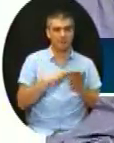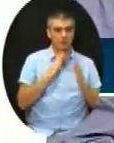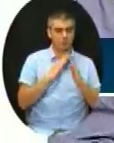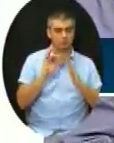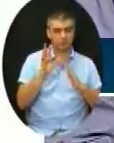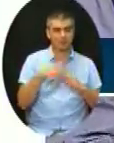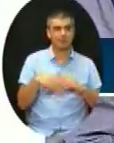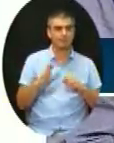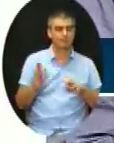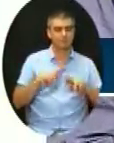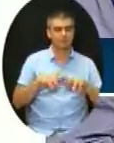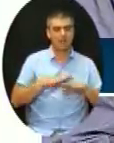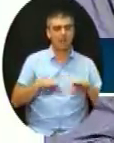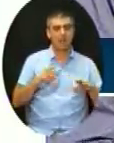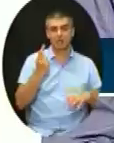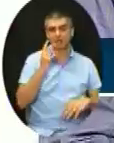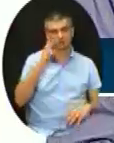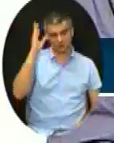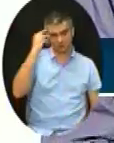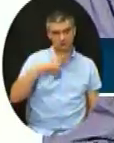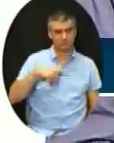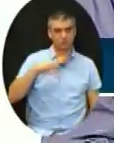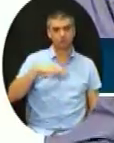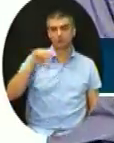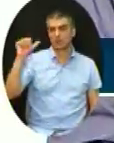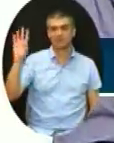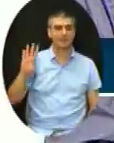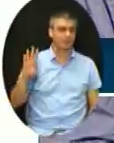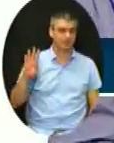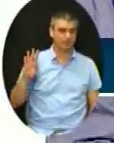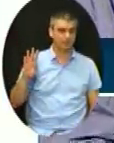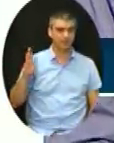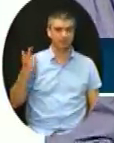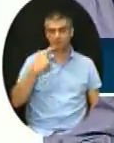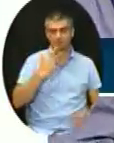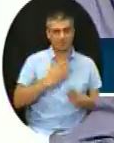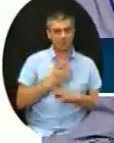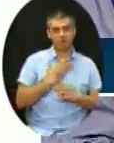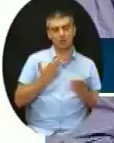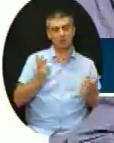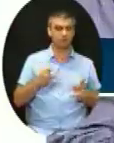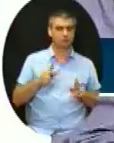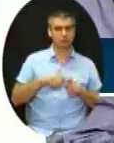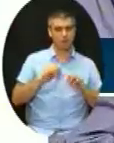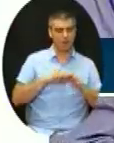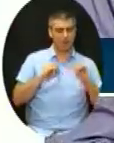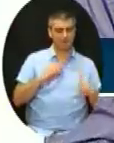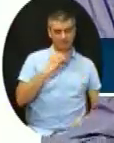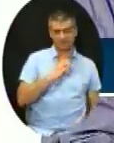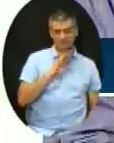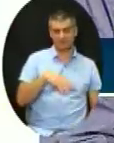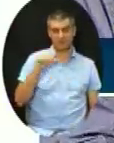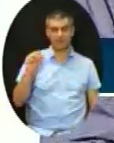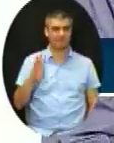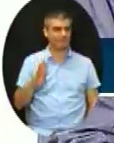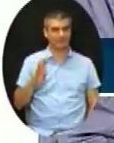המגורים שלהם, הוא גם עתודת הקרקע היחידה לפלסטינים שחיים בשטחי A ו-B, כלומר, הגישה הזאת שאיכשהו אפשר להפריד בין שטח C לבין שטחי